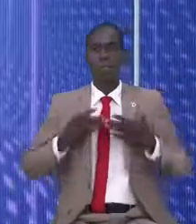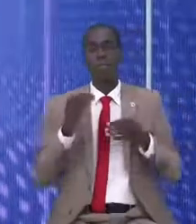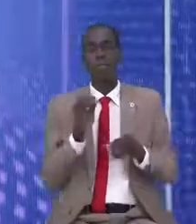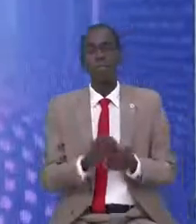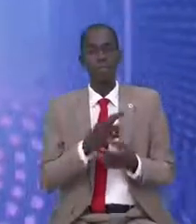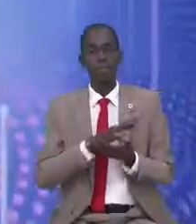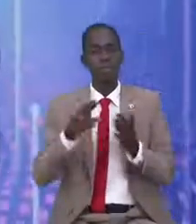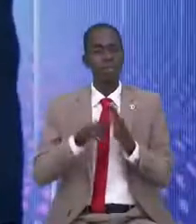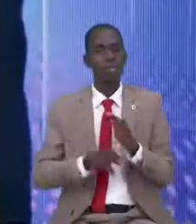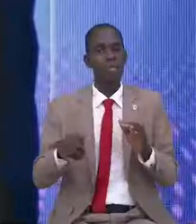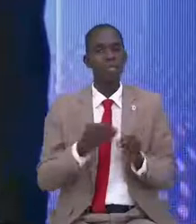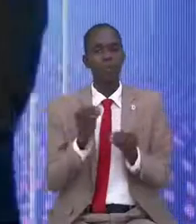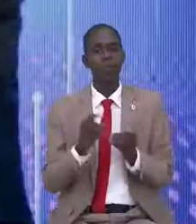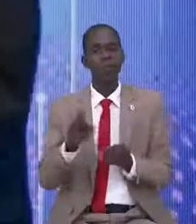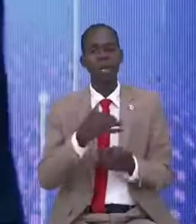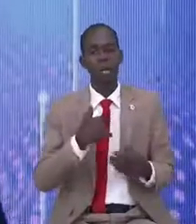justice.